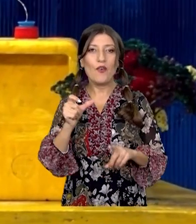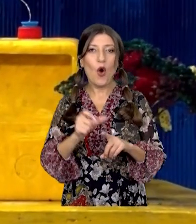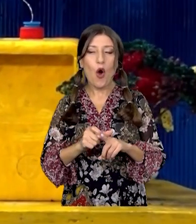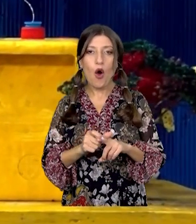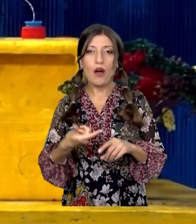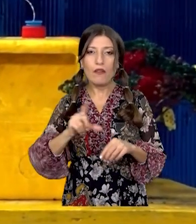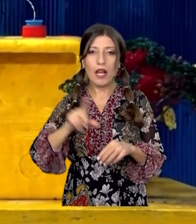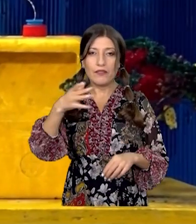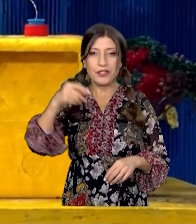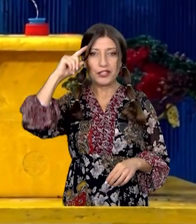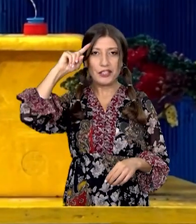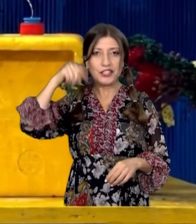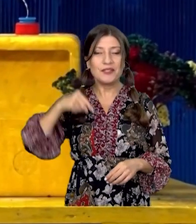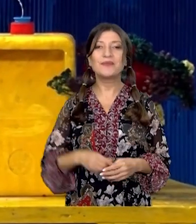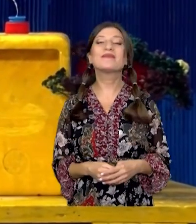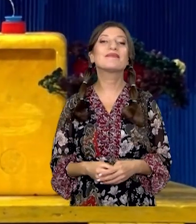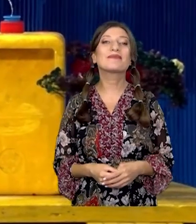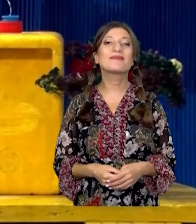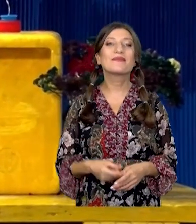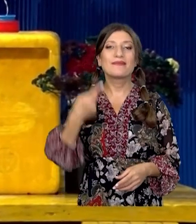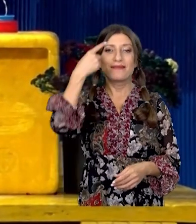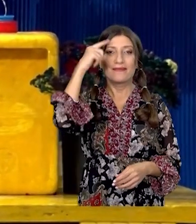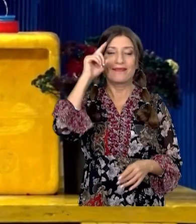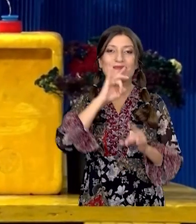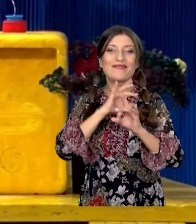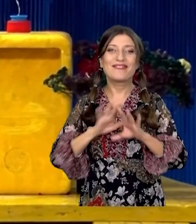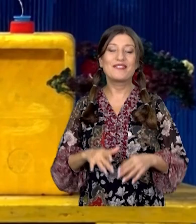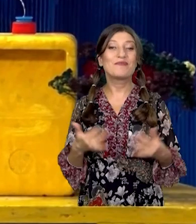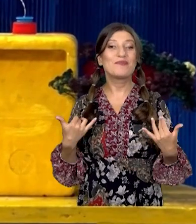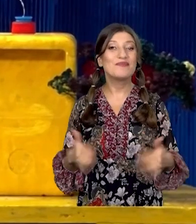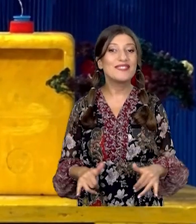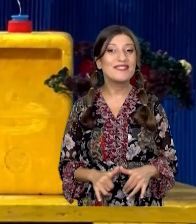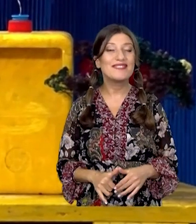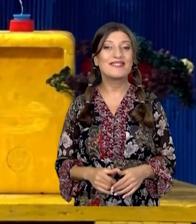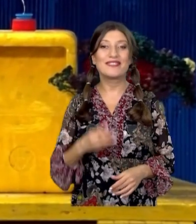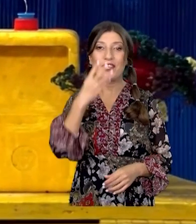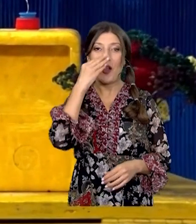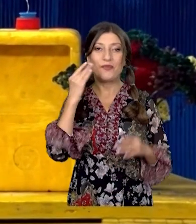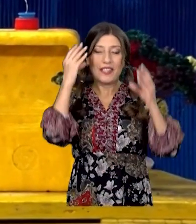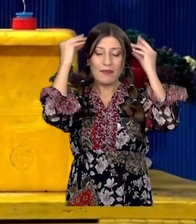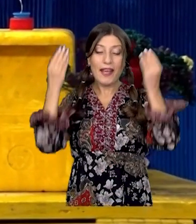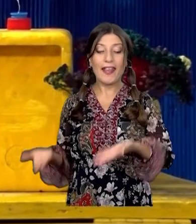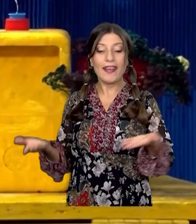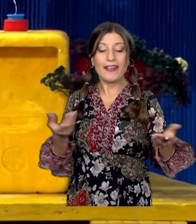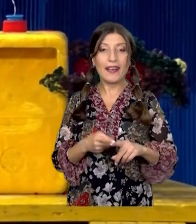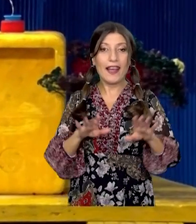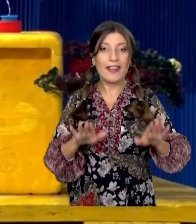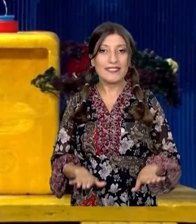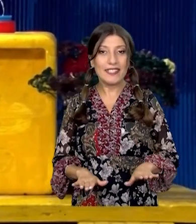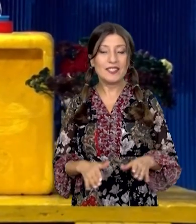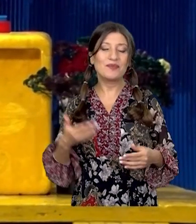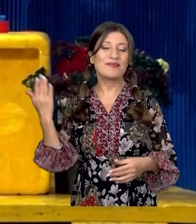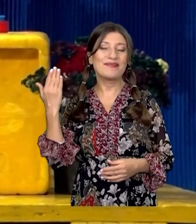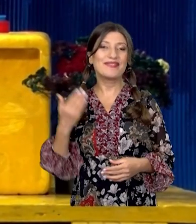երաժշտություն ոչ ոք չի հորինել մինչև այս եւ չի էլ հորինելու բա մոխ ու դմբլդոխ եկեք այստեղ ելույթ